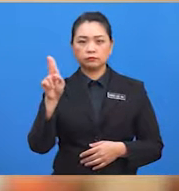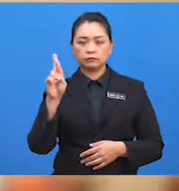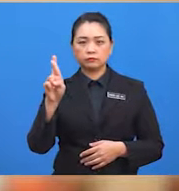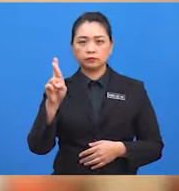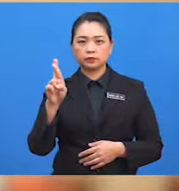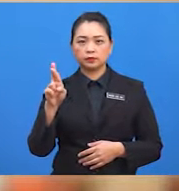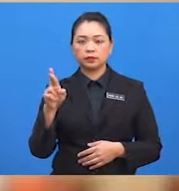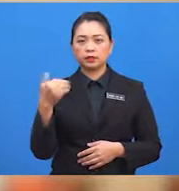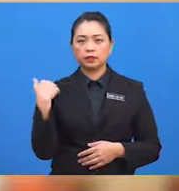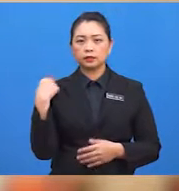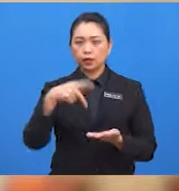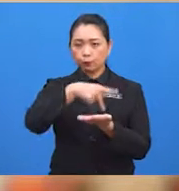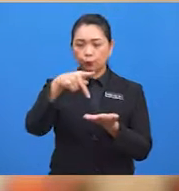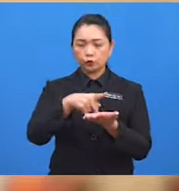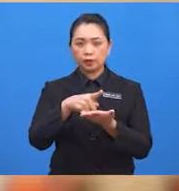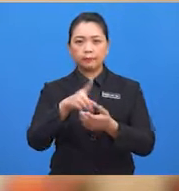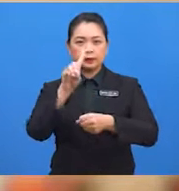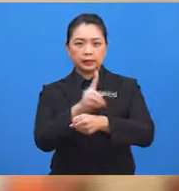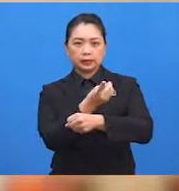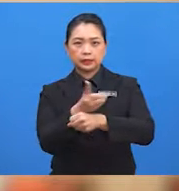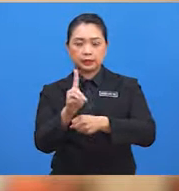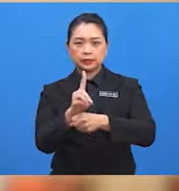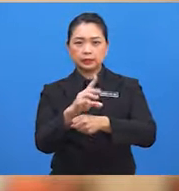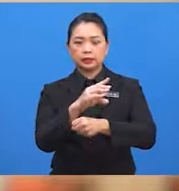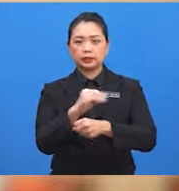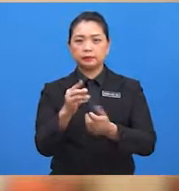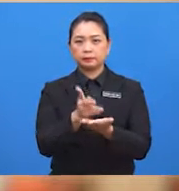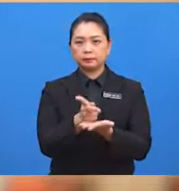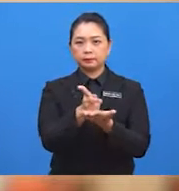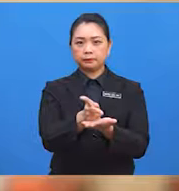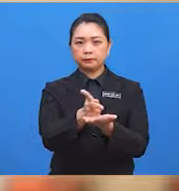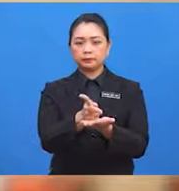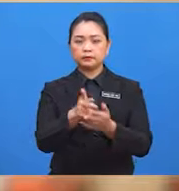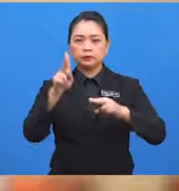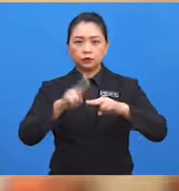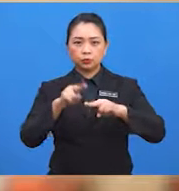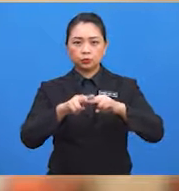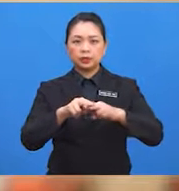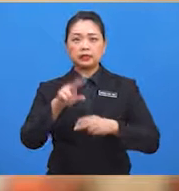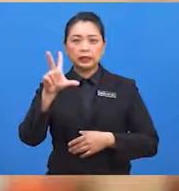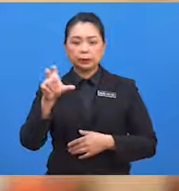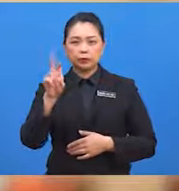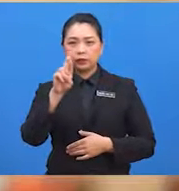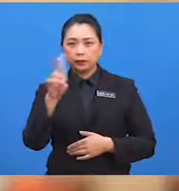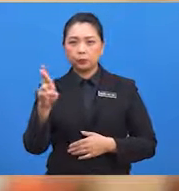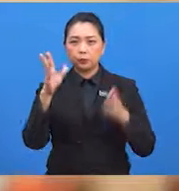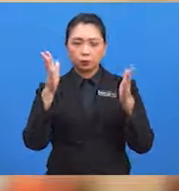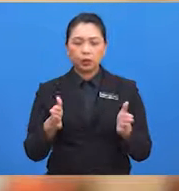berperanan sebagai pusat perdagangan dan pelabuhan. Penduduknya pula berjumlah 30,000